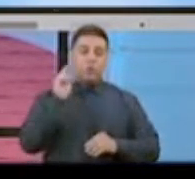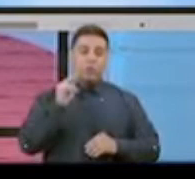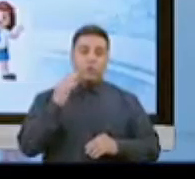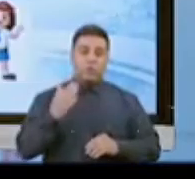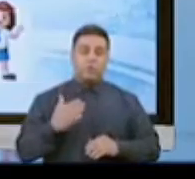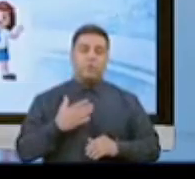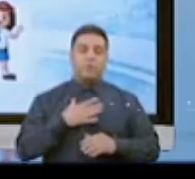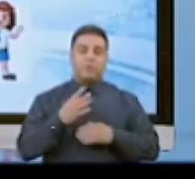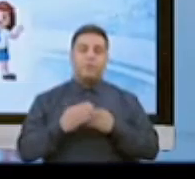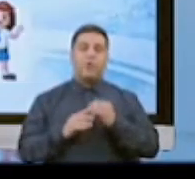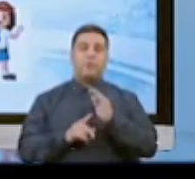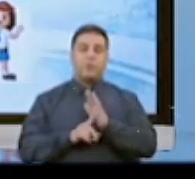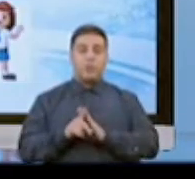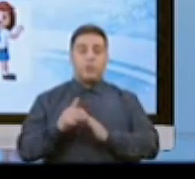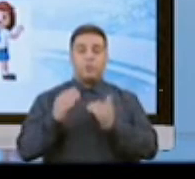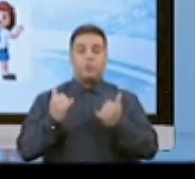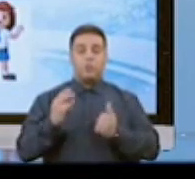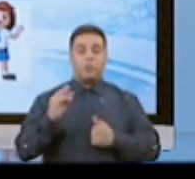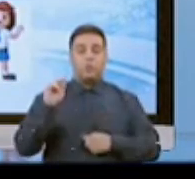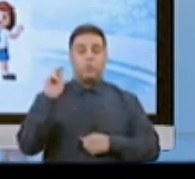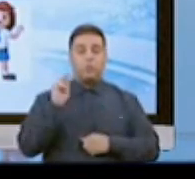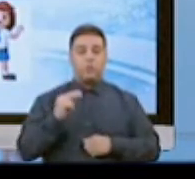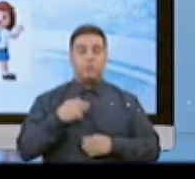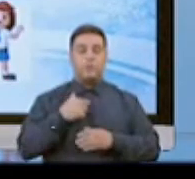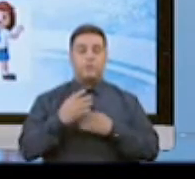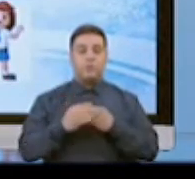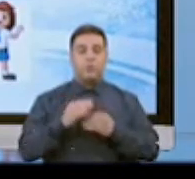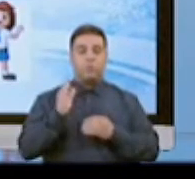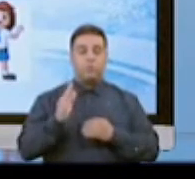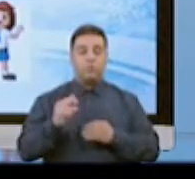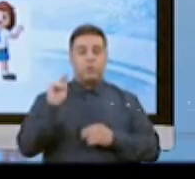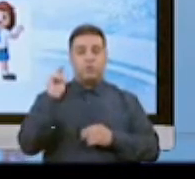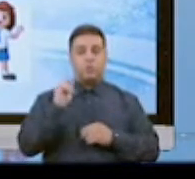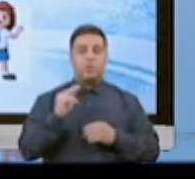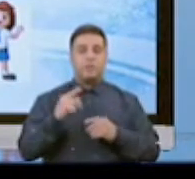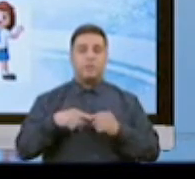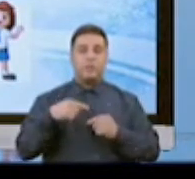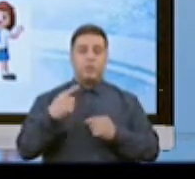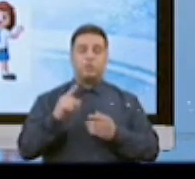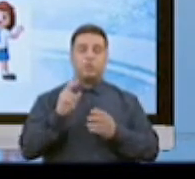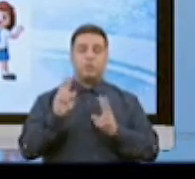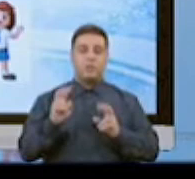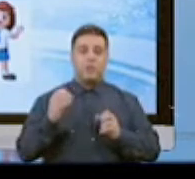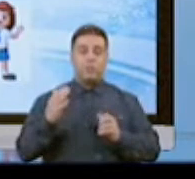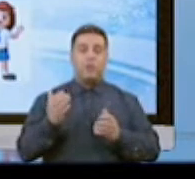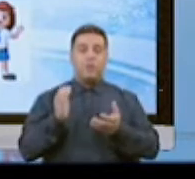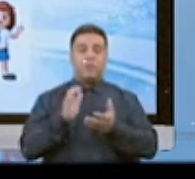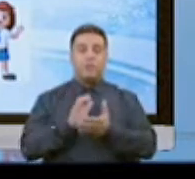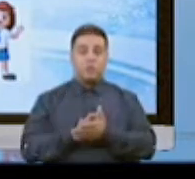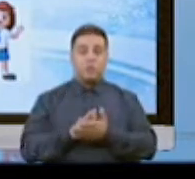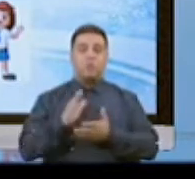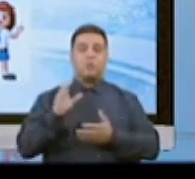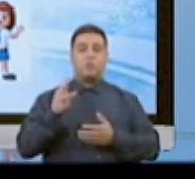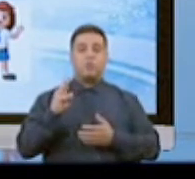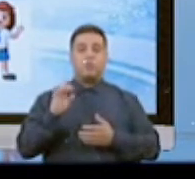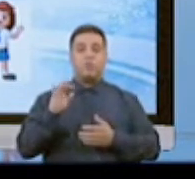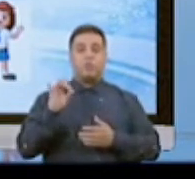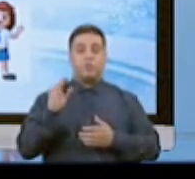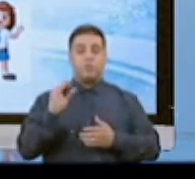начинаем. Сегодня на уроке, ребята, мы с вами будем изучать следующую тему. Познакомимся с творчеством Раима